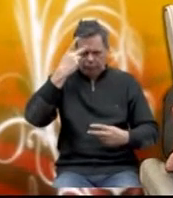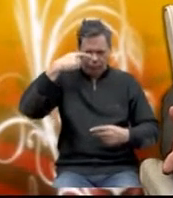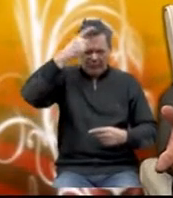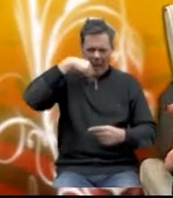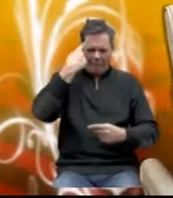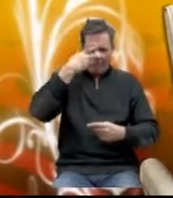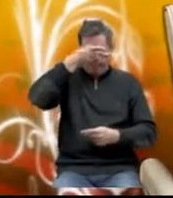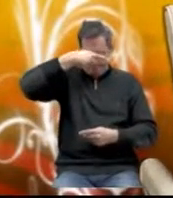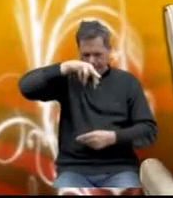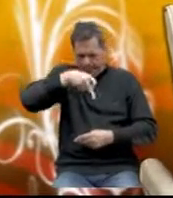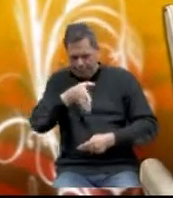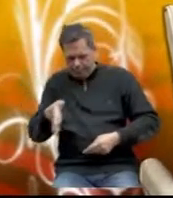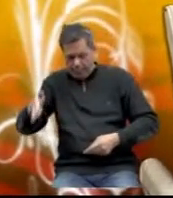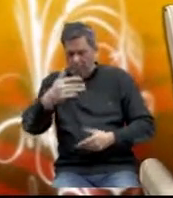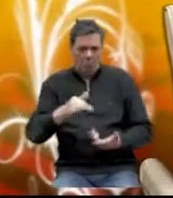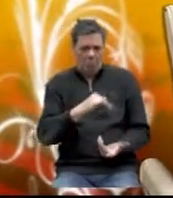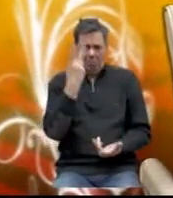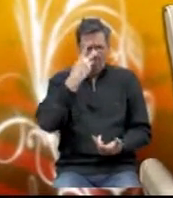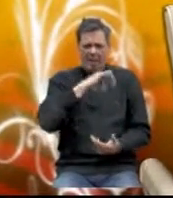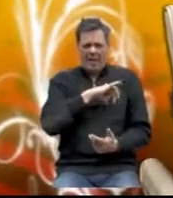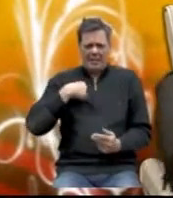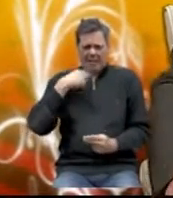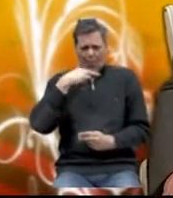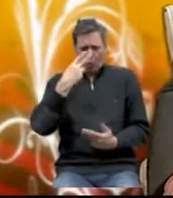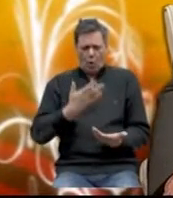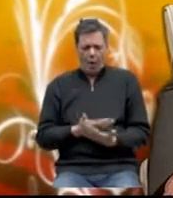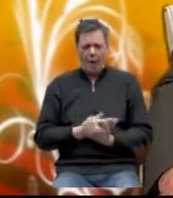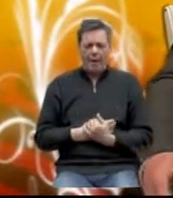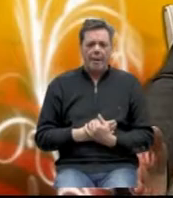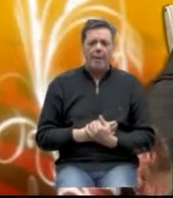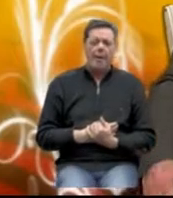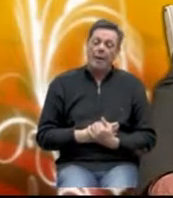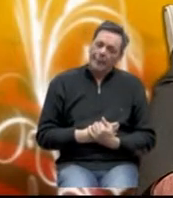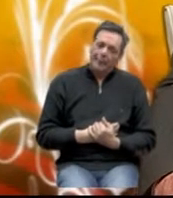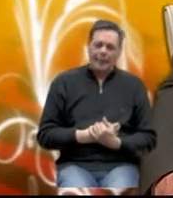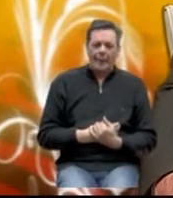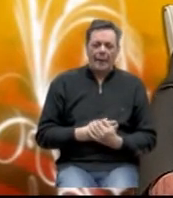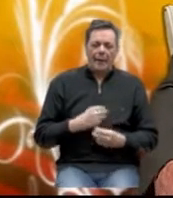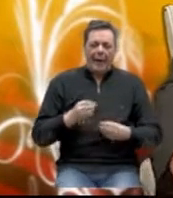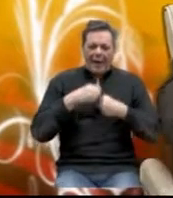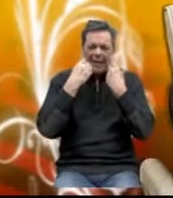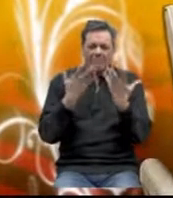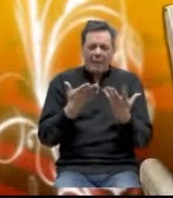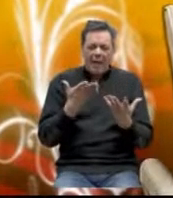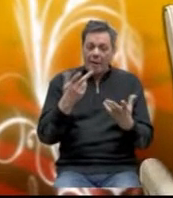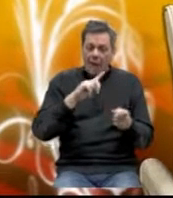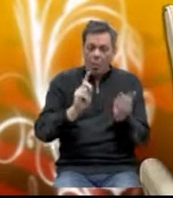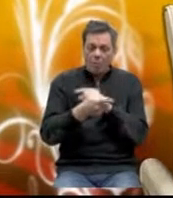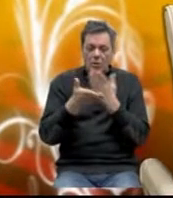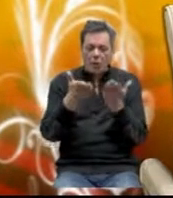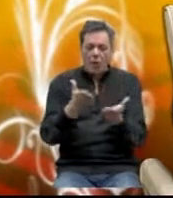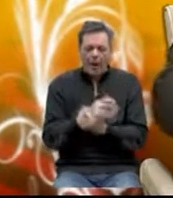vrata van. To je isto oblik samokontrole, samozbrinjavanja. Praktično ispada da umjesto